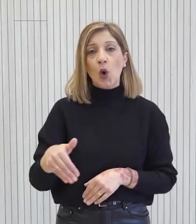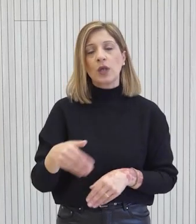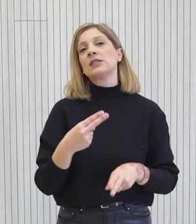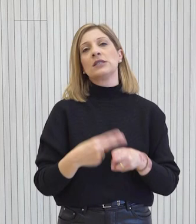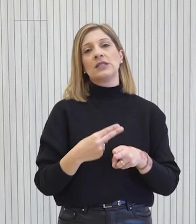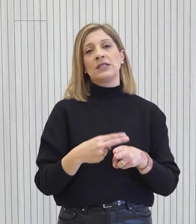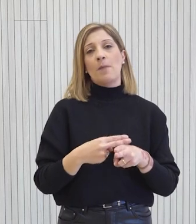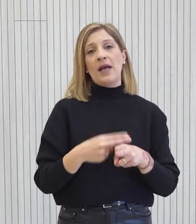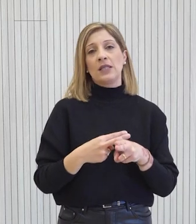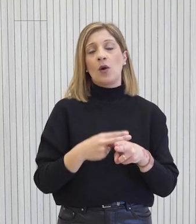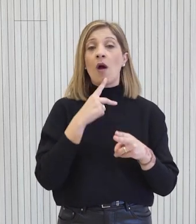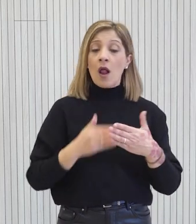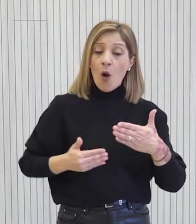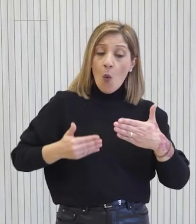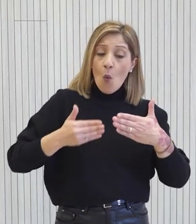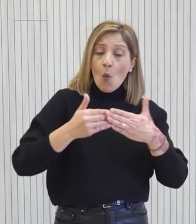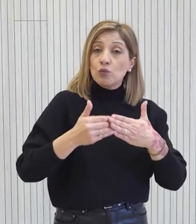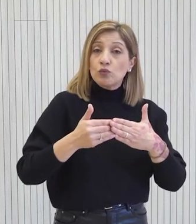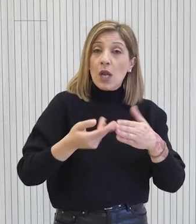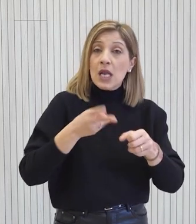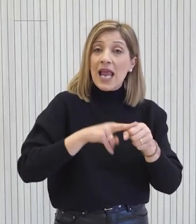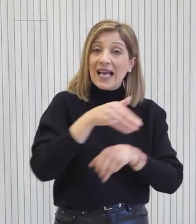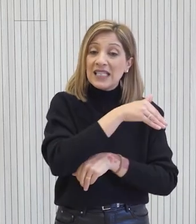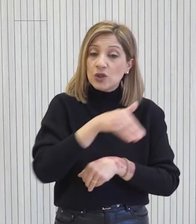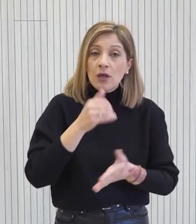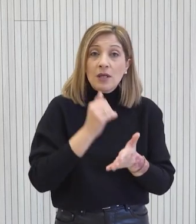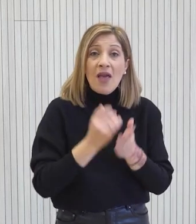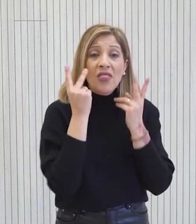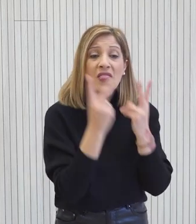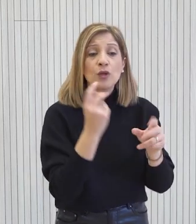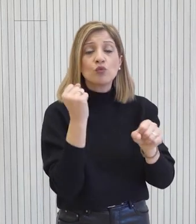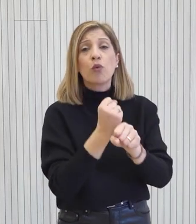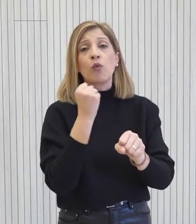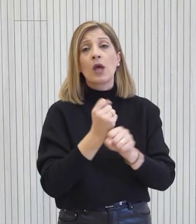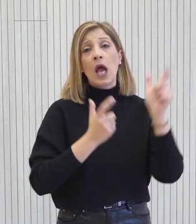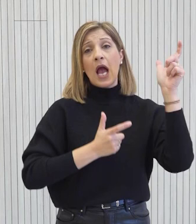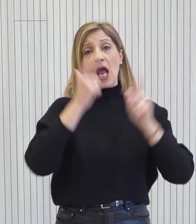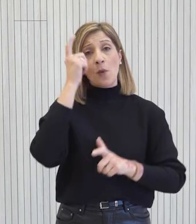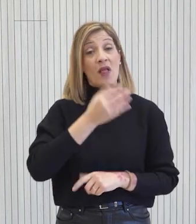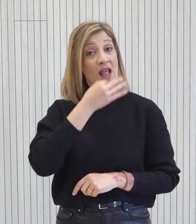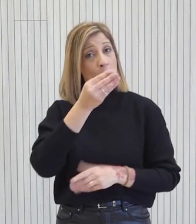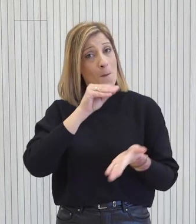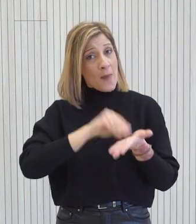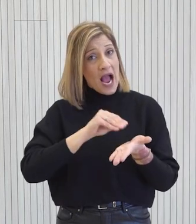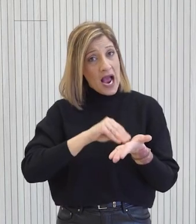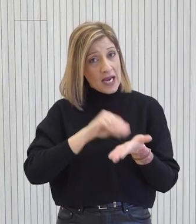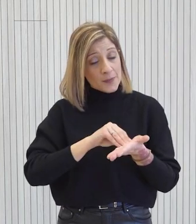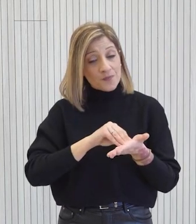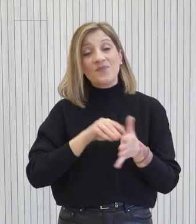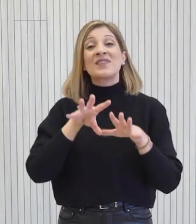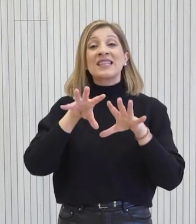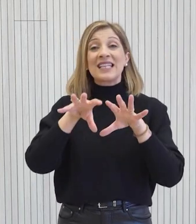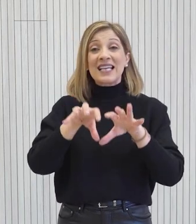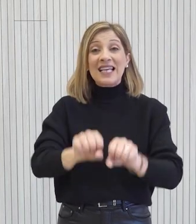νεκρής ζώνης, οριοθετεί του η νεκρή ζώνη, αλλά και οι όροι εντολής της ειρηνευτικής δύναμης, τους οποίους σας υπενθυμίζω ότι το κατοχικό